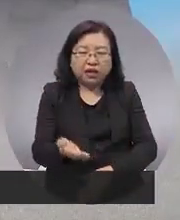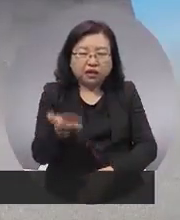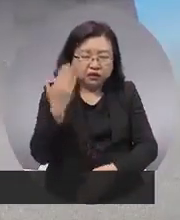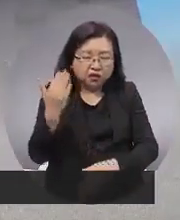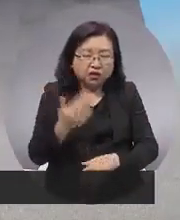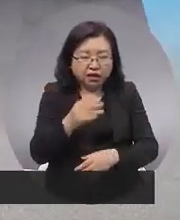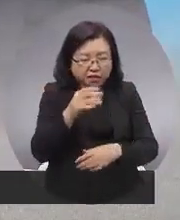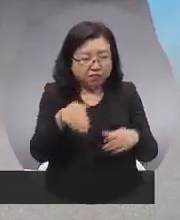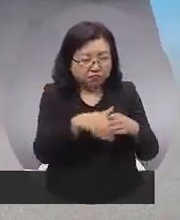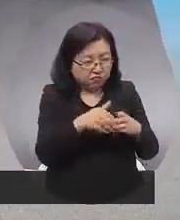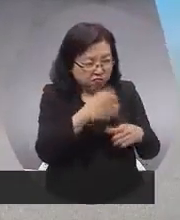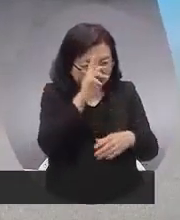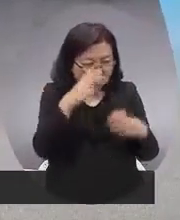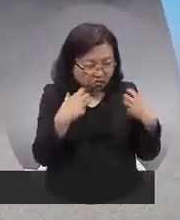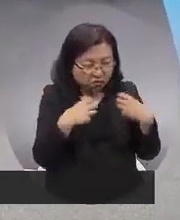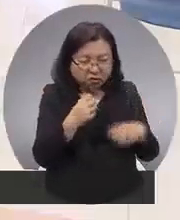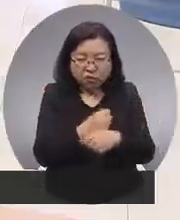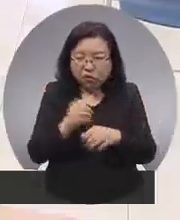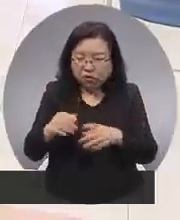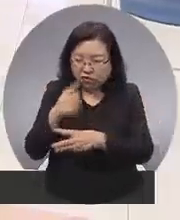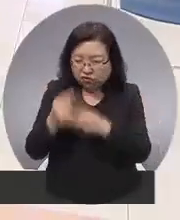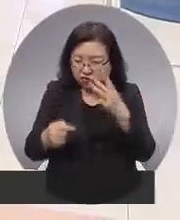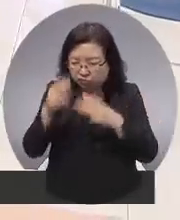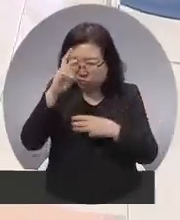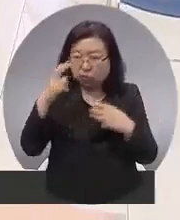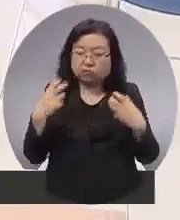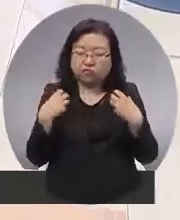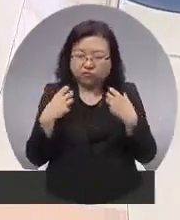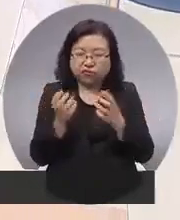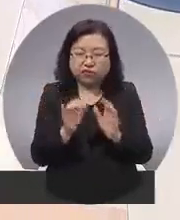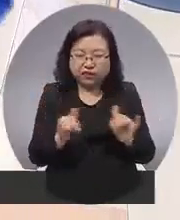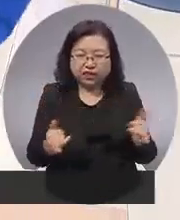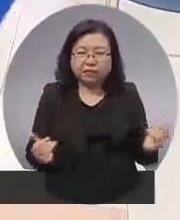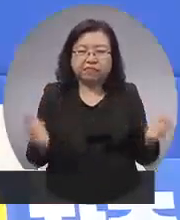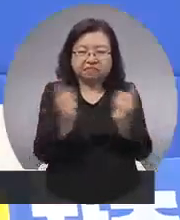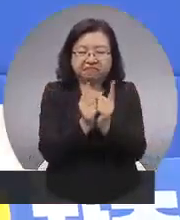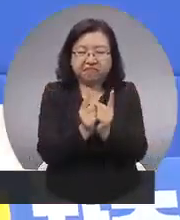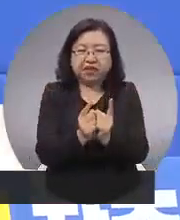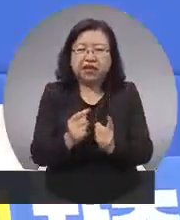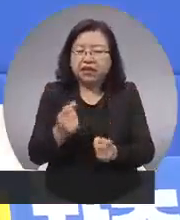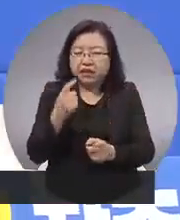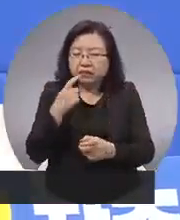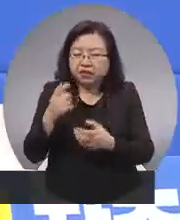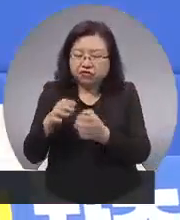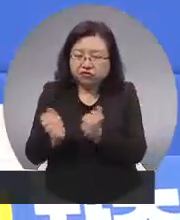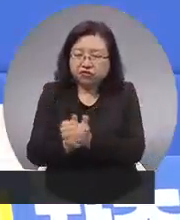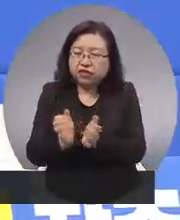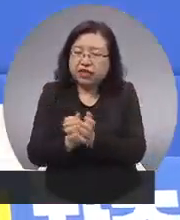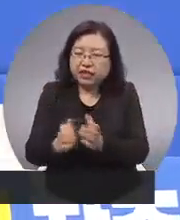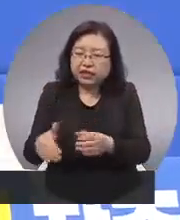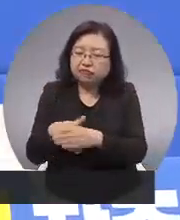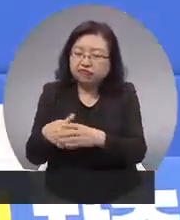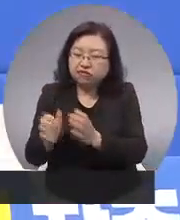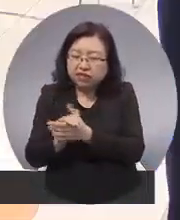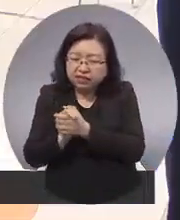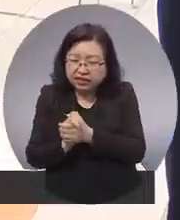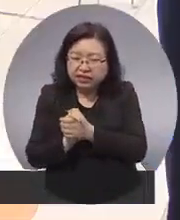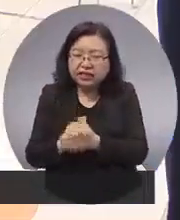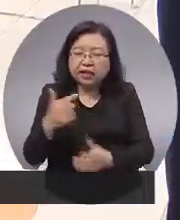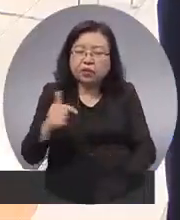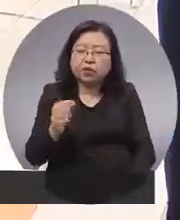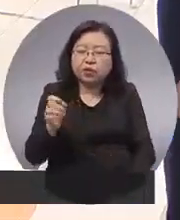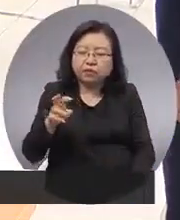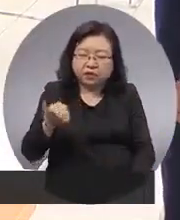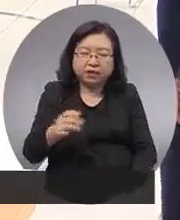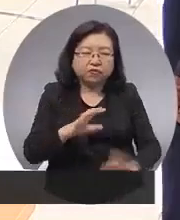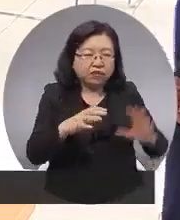현 정권 인사 감았고 씁니다 민주당에선 친분 조영민 전 청와대 비서실장 국내 힘